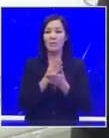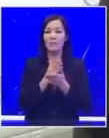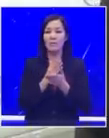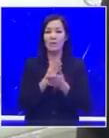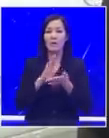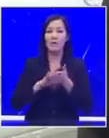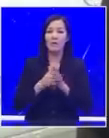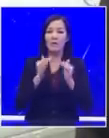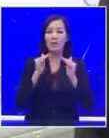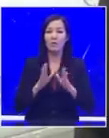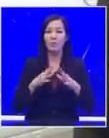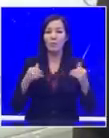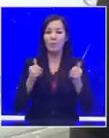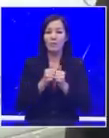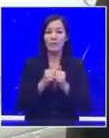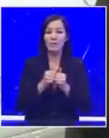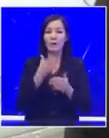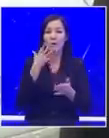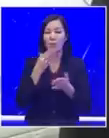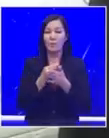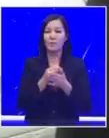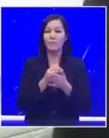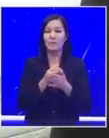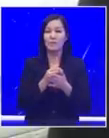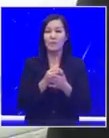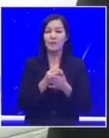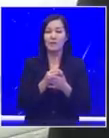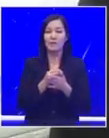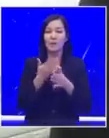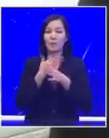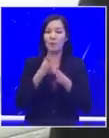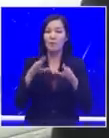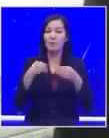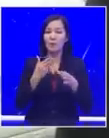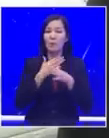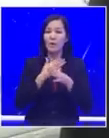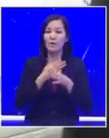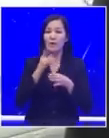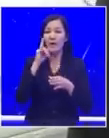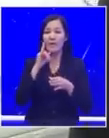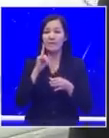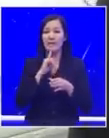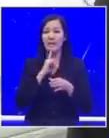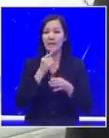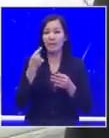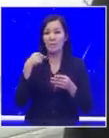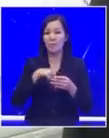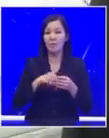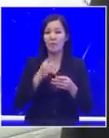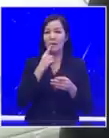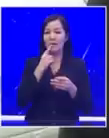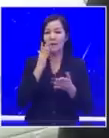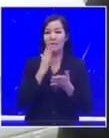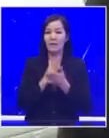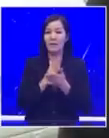төмен отбасыларға өзіміздің қолдан келген көмектерімізді көрсету арқылы біздің қазақ екеніміз, бойымызда қазақтың қаны бар